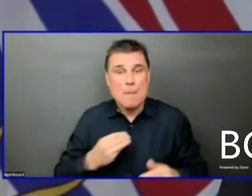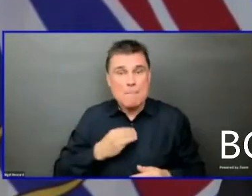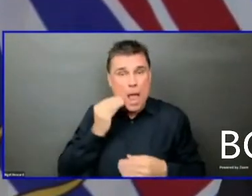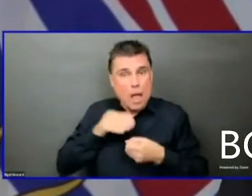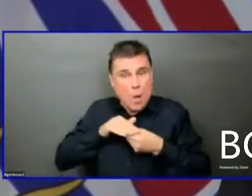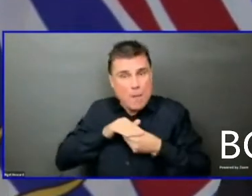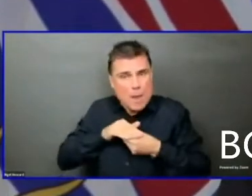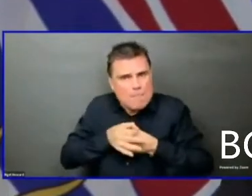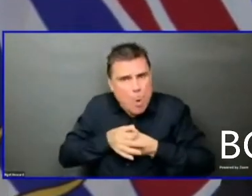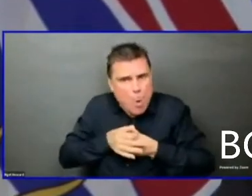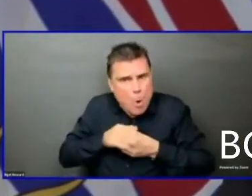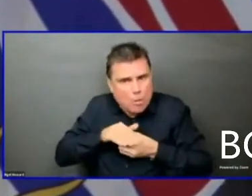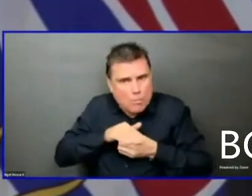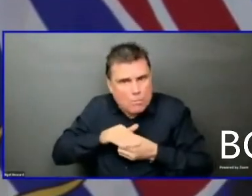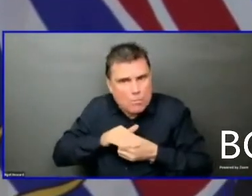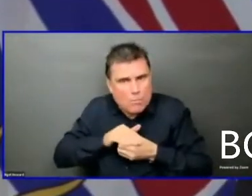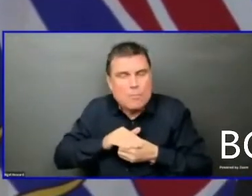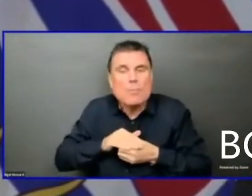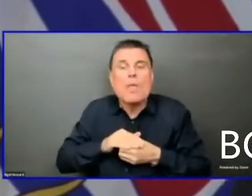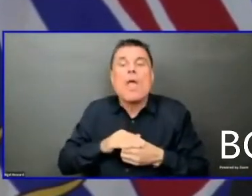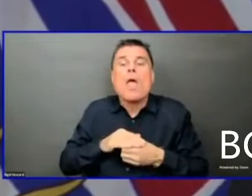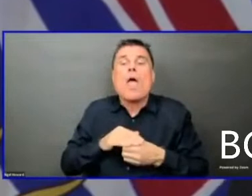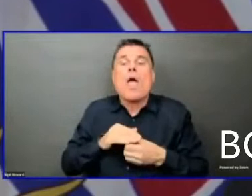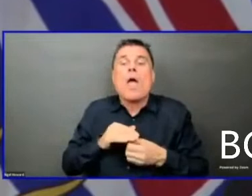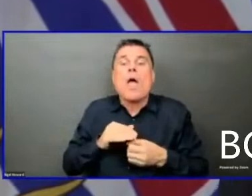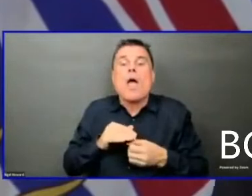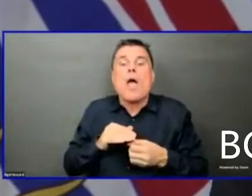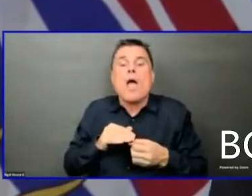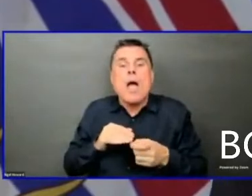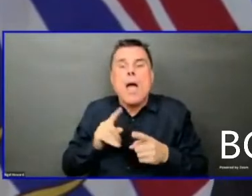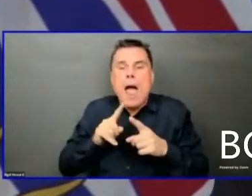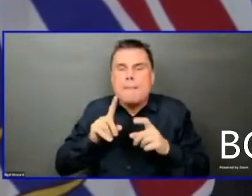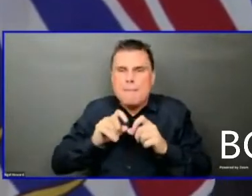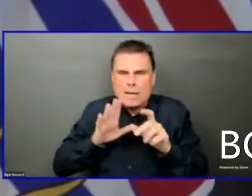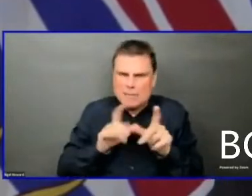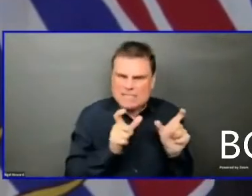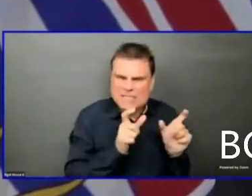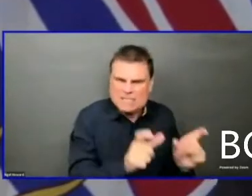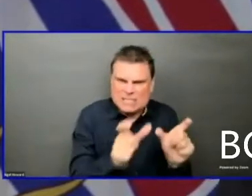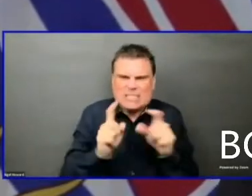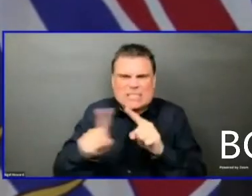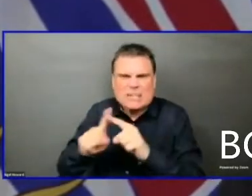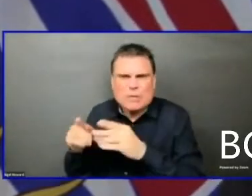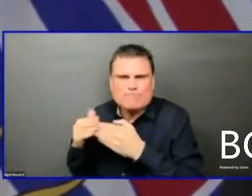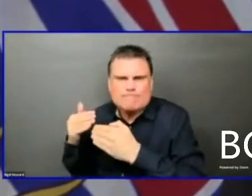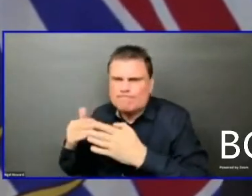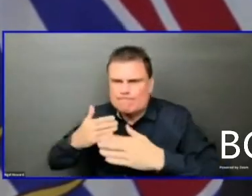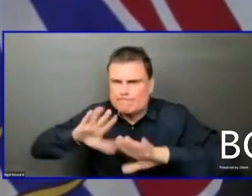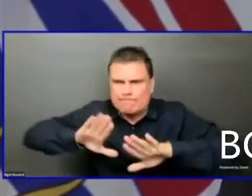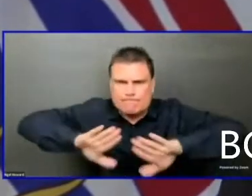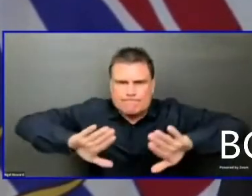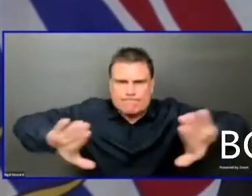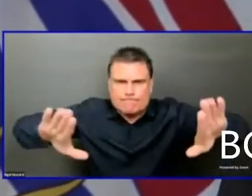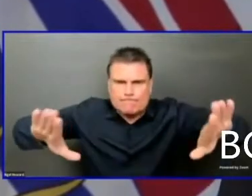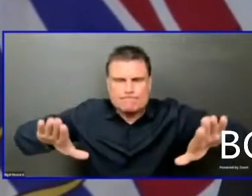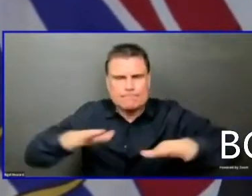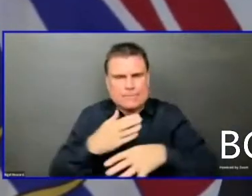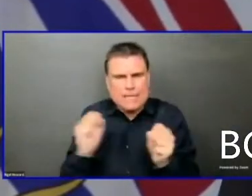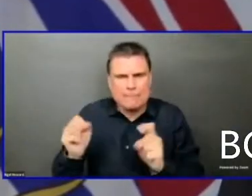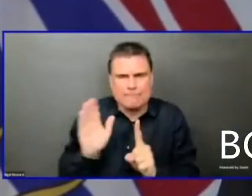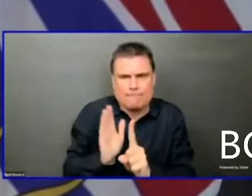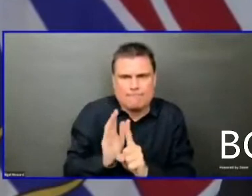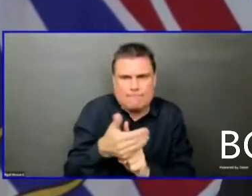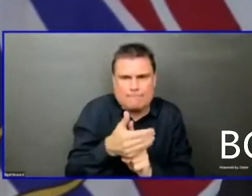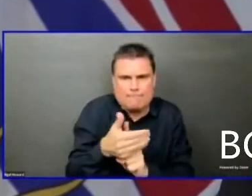线拉平 need 或 to 者拉低。 protect the progress we have made 我们一定要 since 保 the 护 start 好 of 现 this 在我 year 们的成 and 果， not 我们一定要 squander 巩 our 固 success. 今